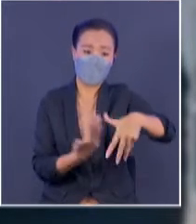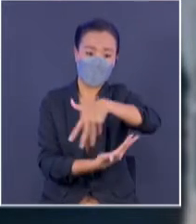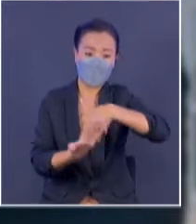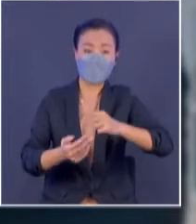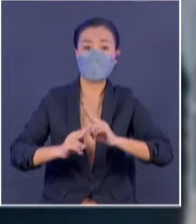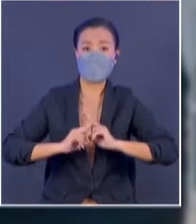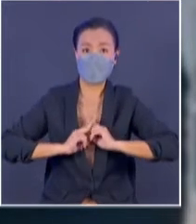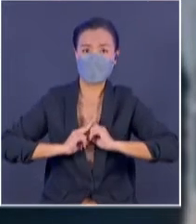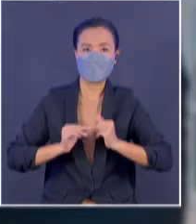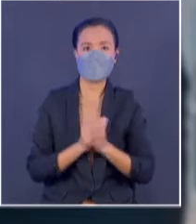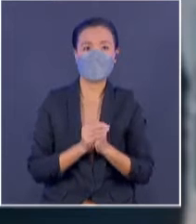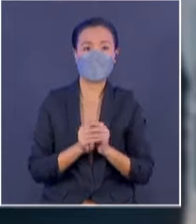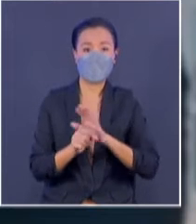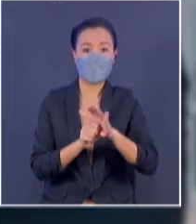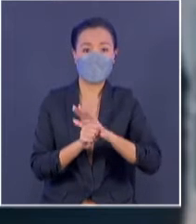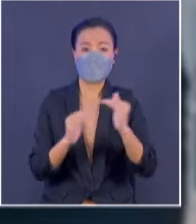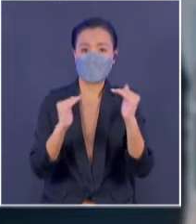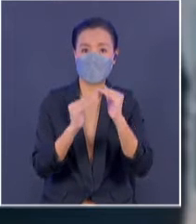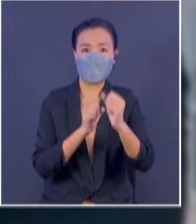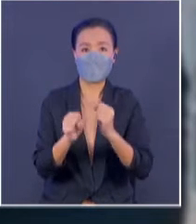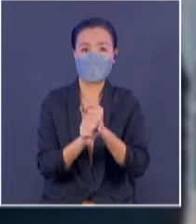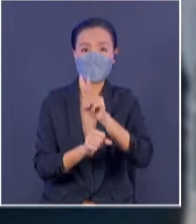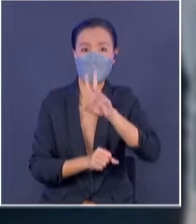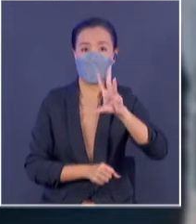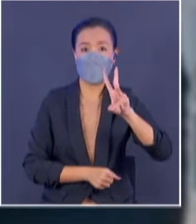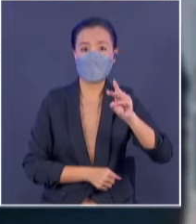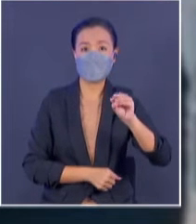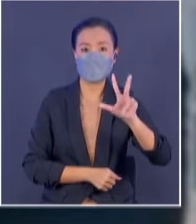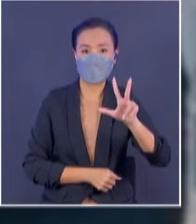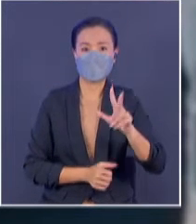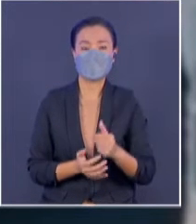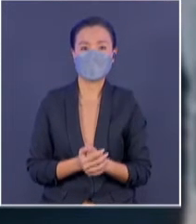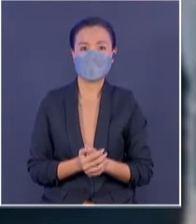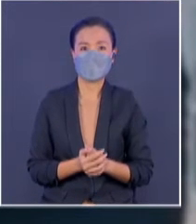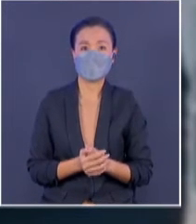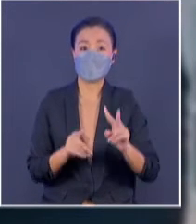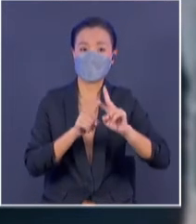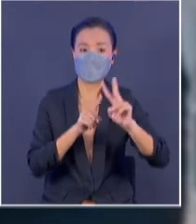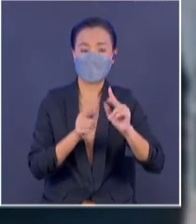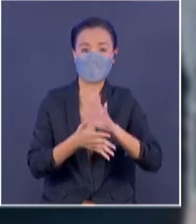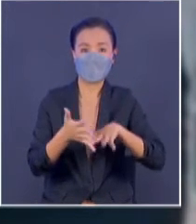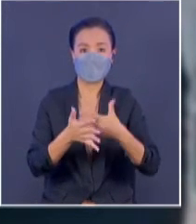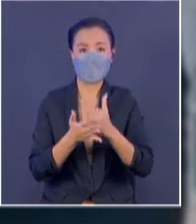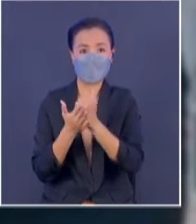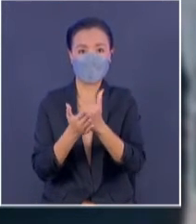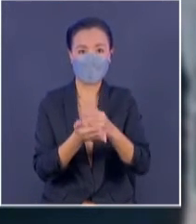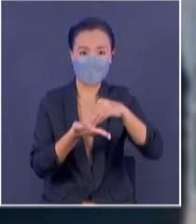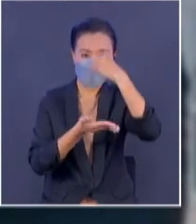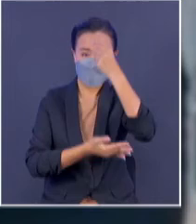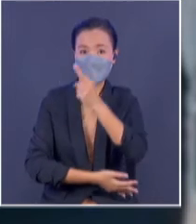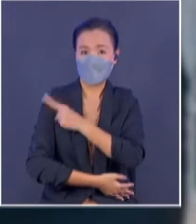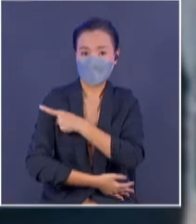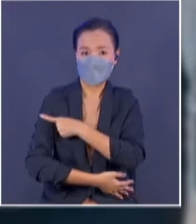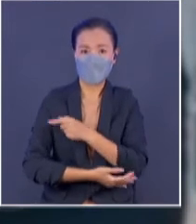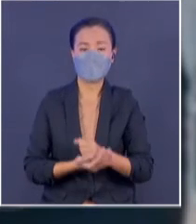ชนให้เทียบเท่ากับปีการศึกษา 2,563 2ค่ะมาตรการช่วยเหลือนิสิตนักศึกษาในส